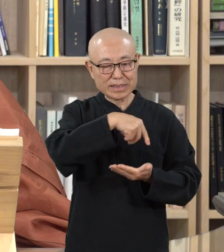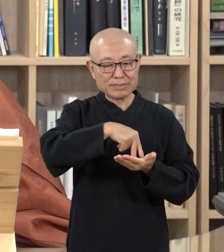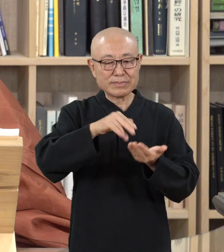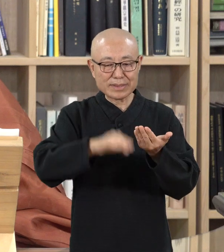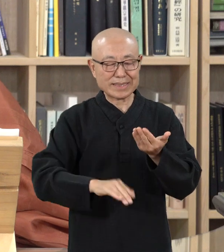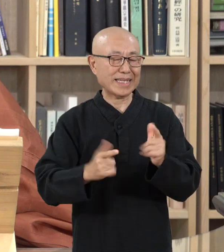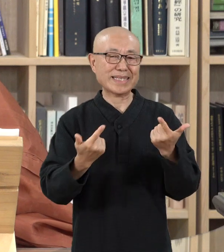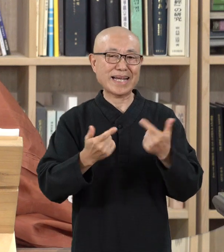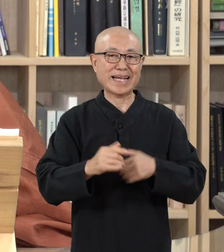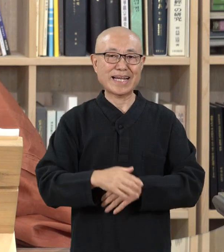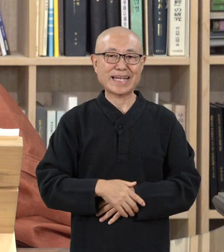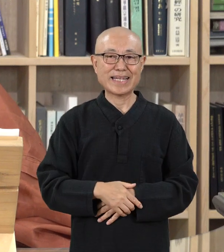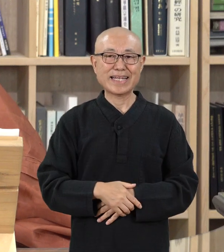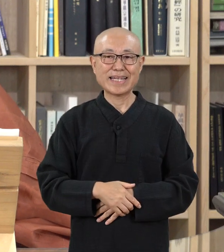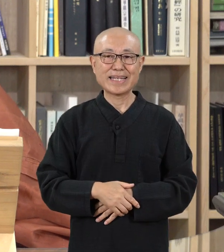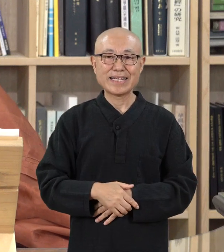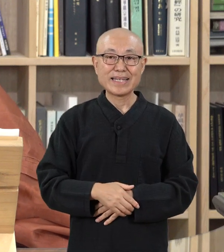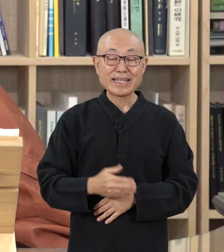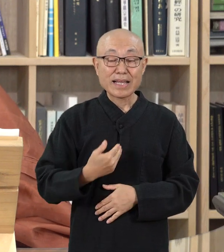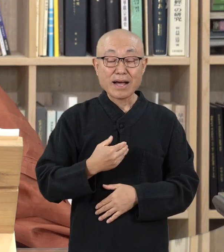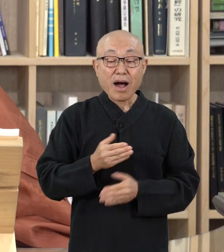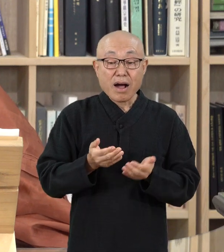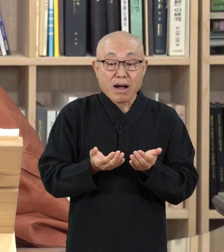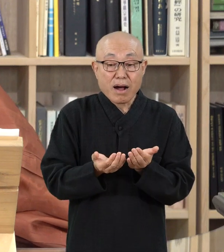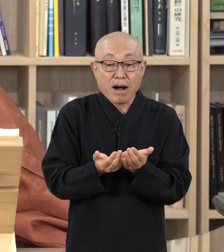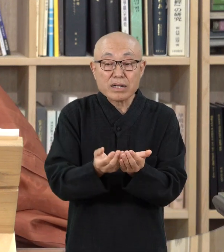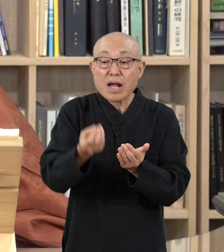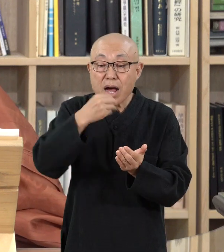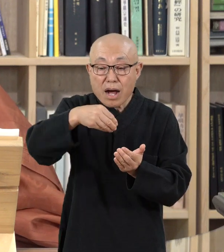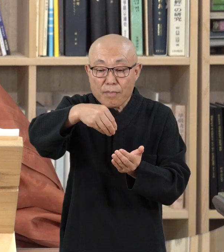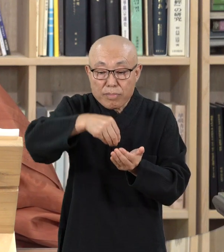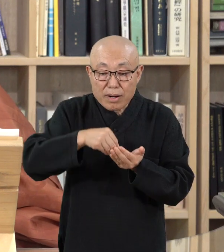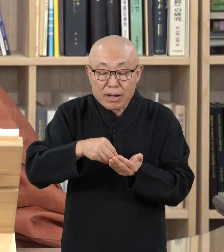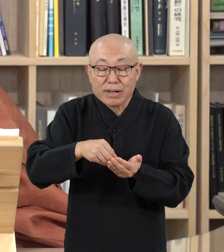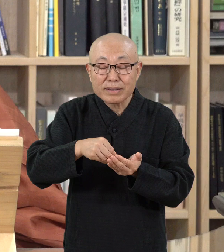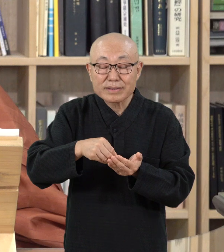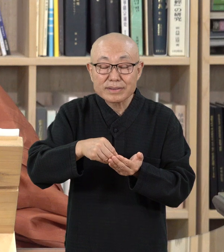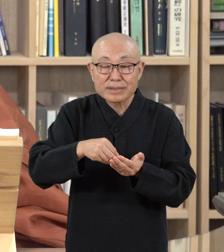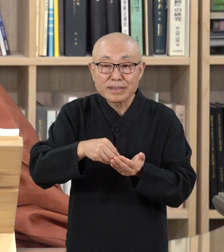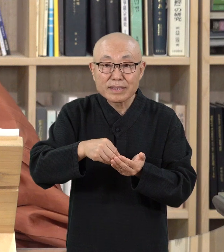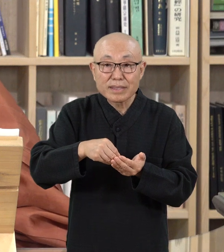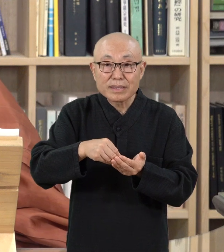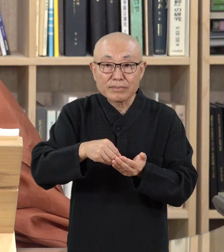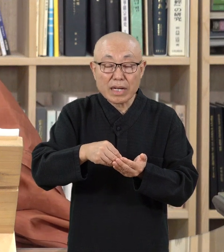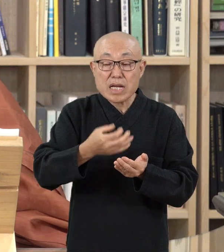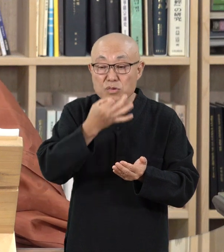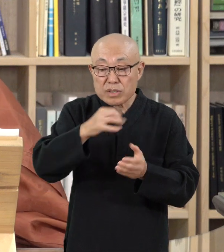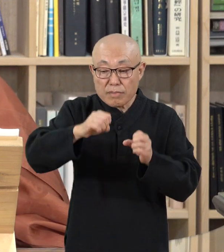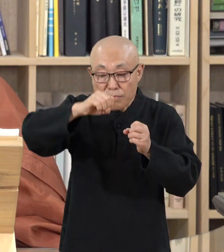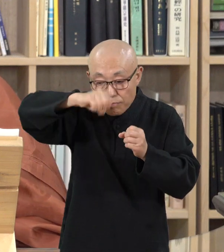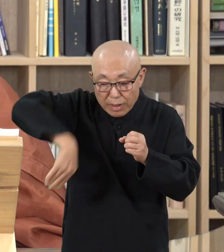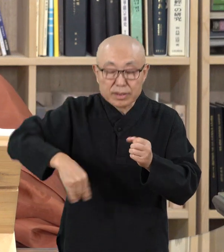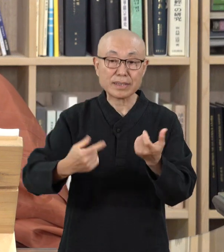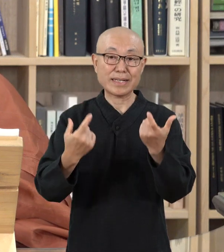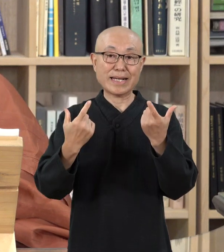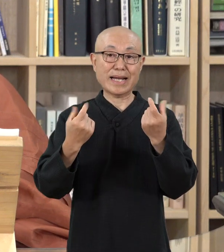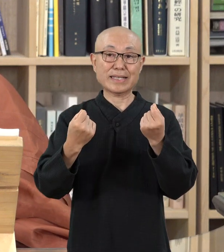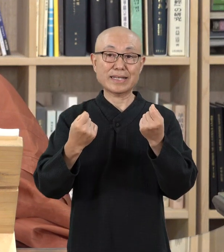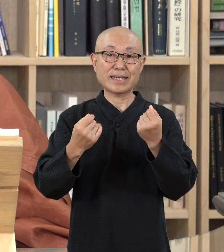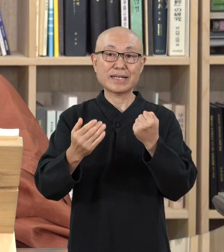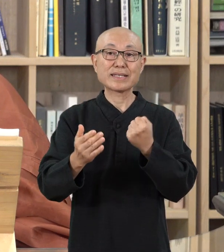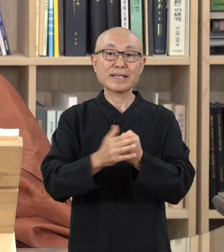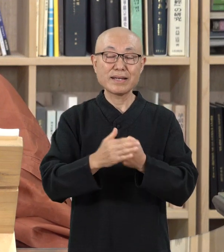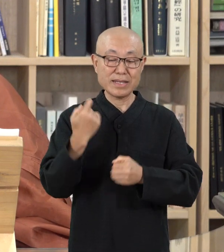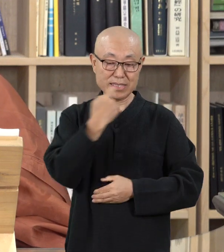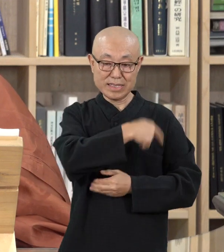건 수행자의 기본. 이 걸식은 무소유의 기본이죠. 이건 절대 천박하지 않다. 지금 말씀드린